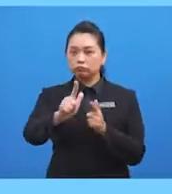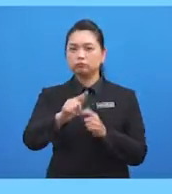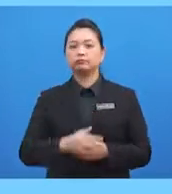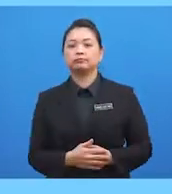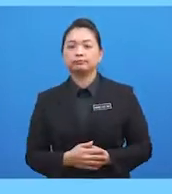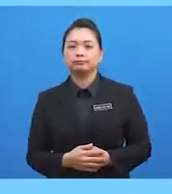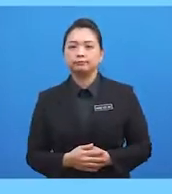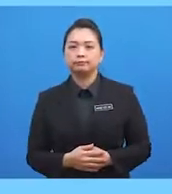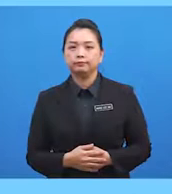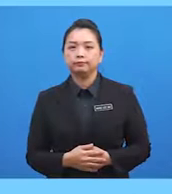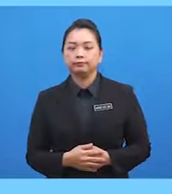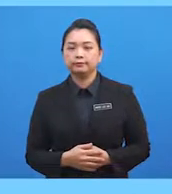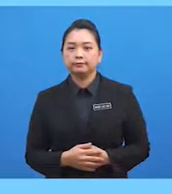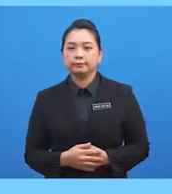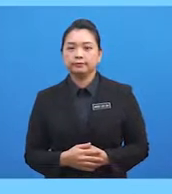diperkenankan.